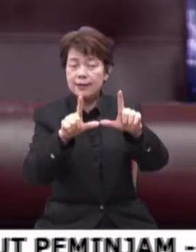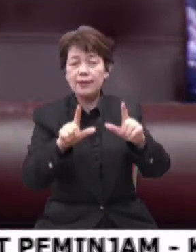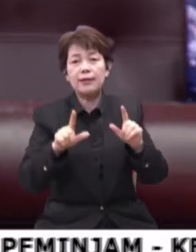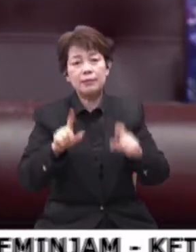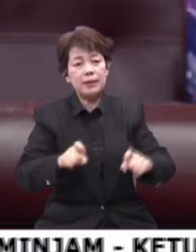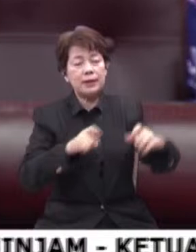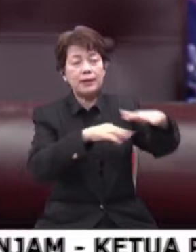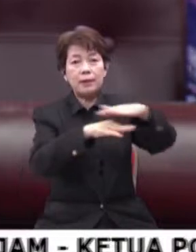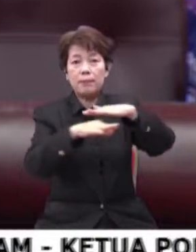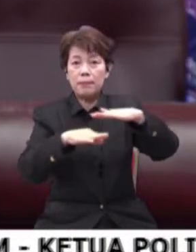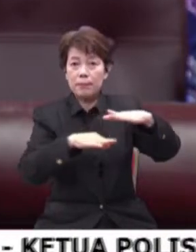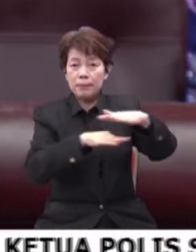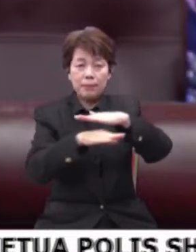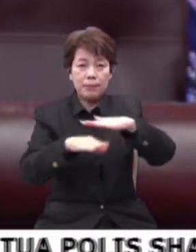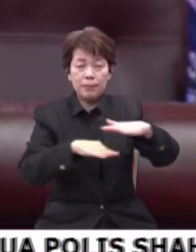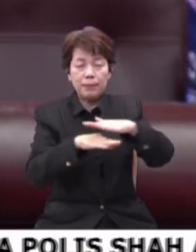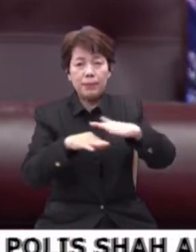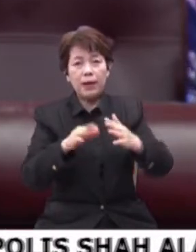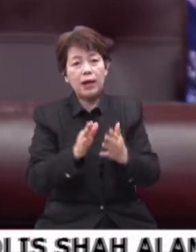di lembaga